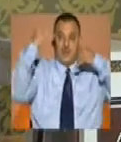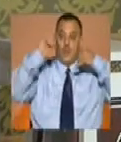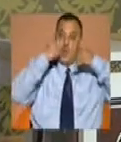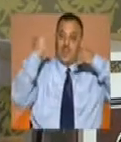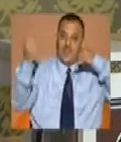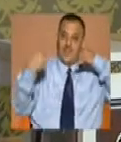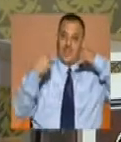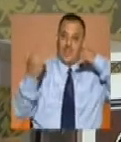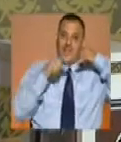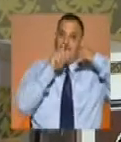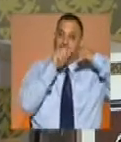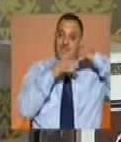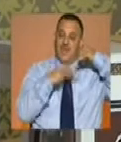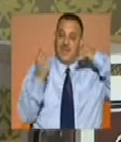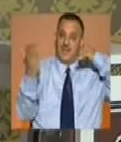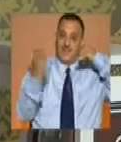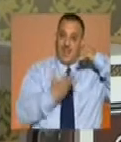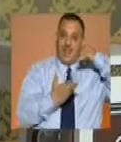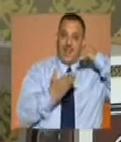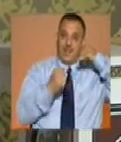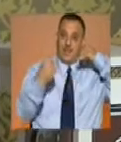فرنسا. زهير